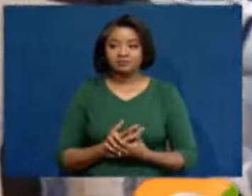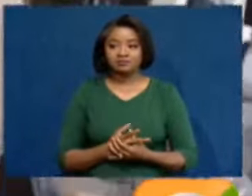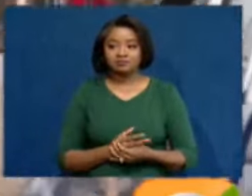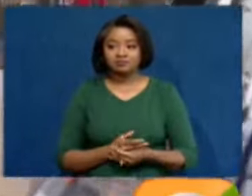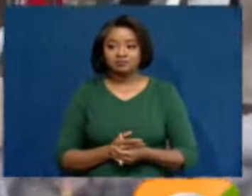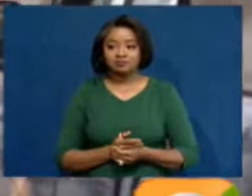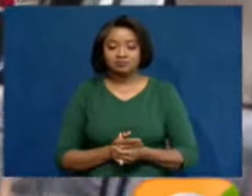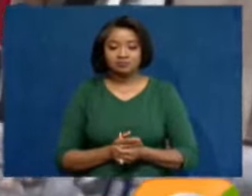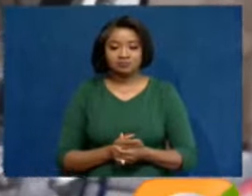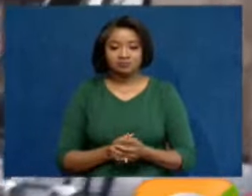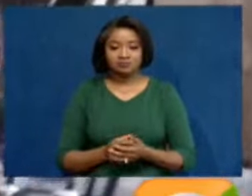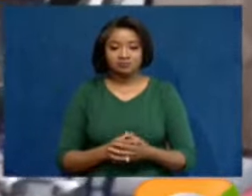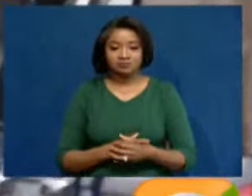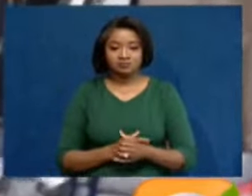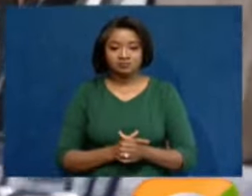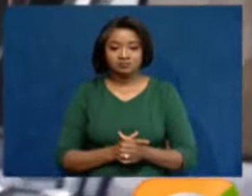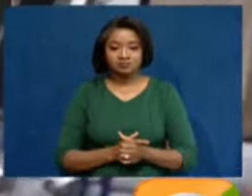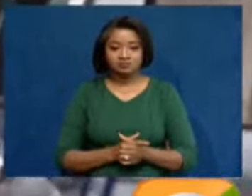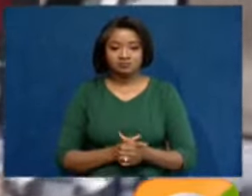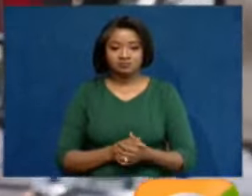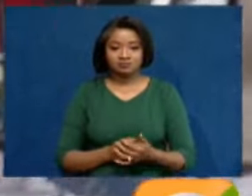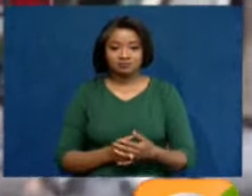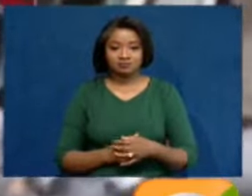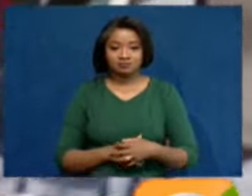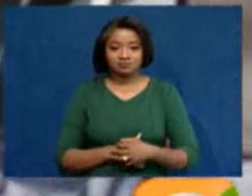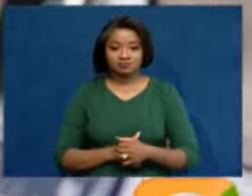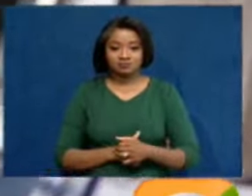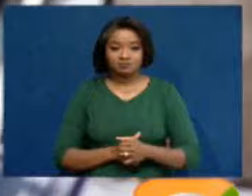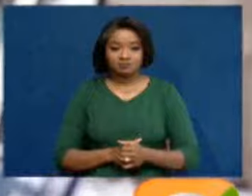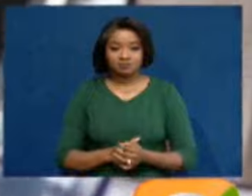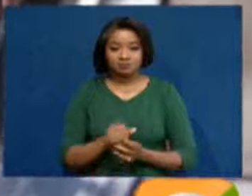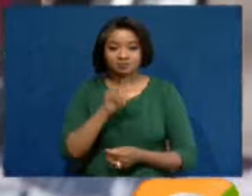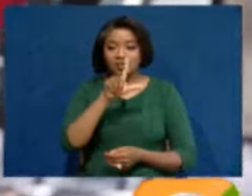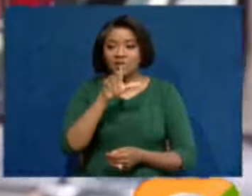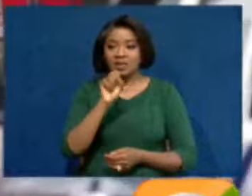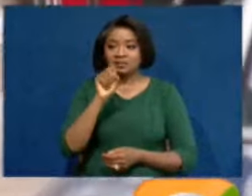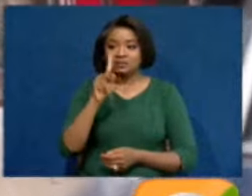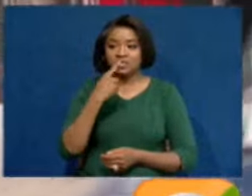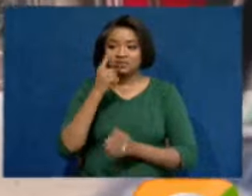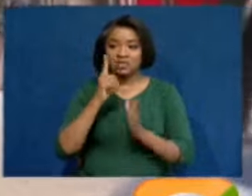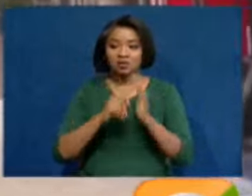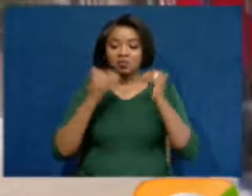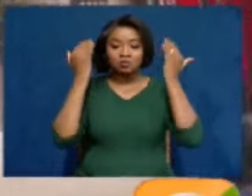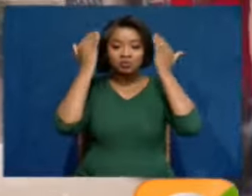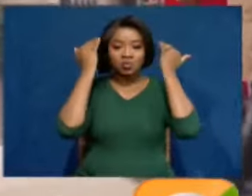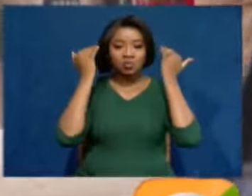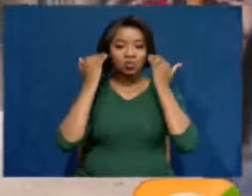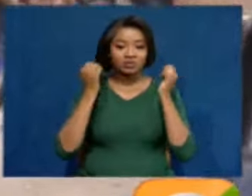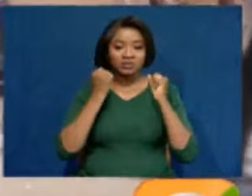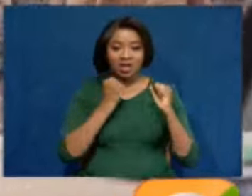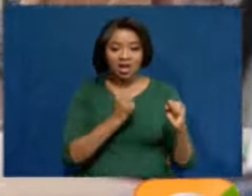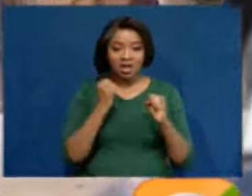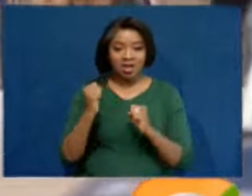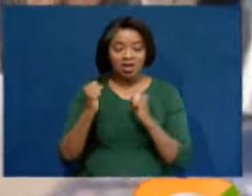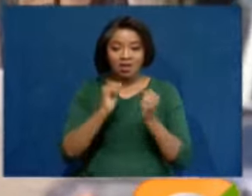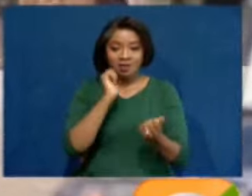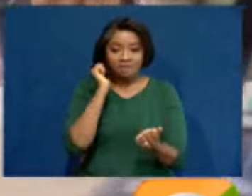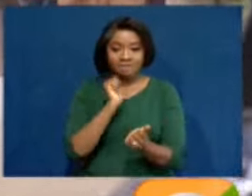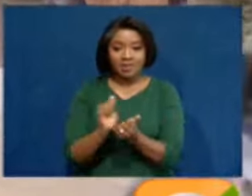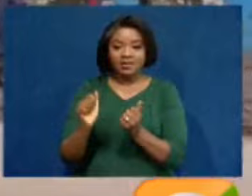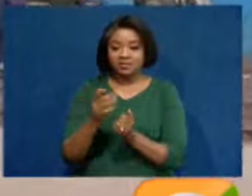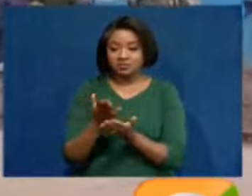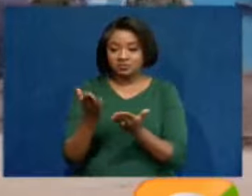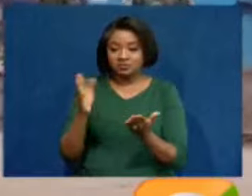LSK kwa maombi yake imeeleza mahakama kuwa itakuwa vigumu kuwachukulia hatua maafisa kama